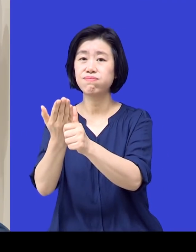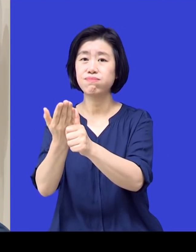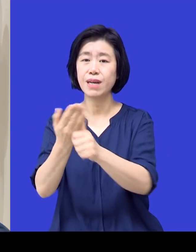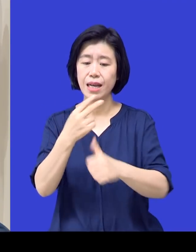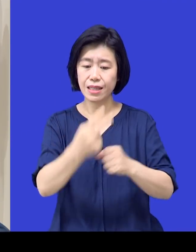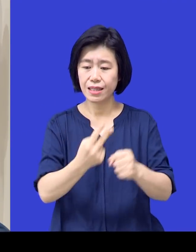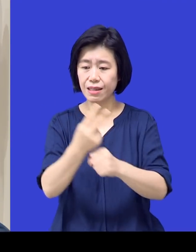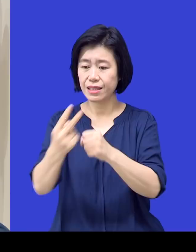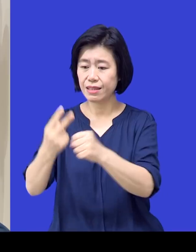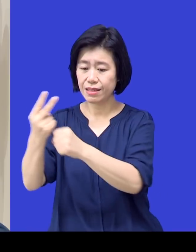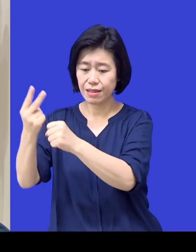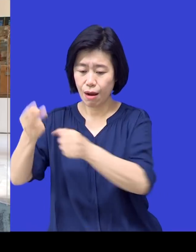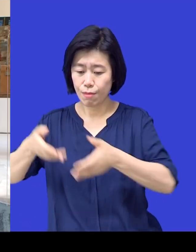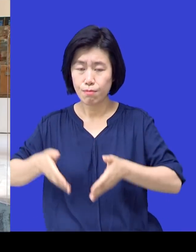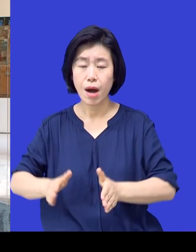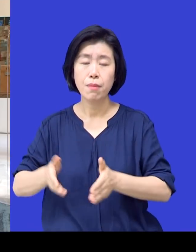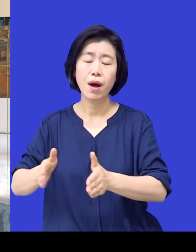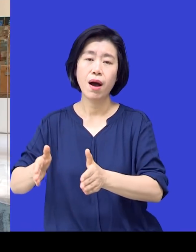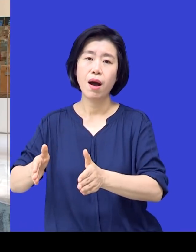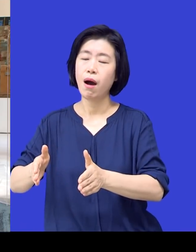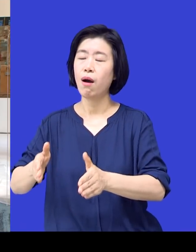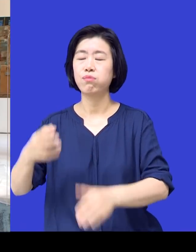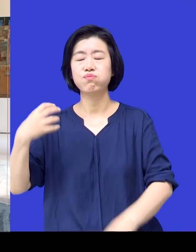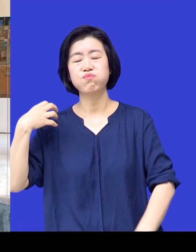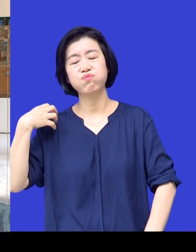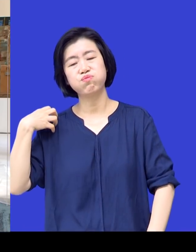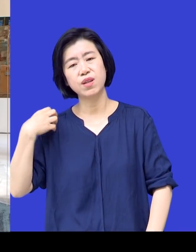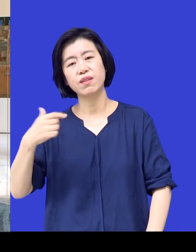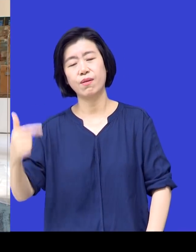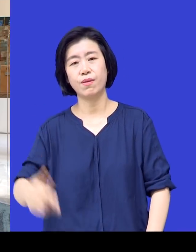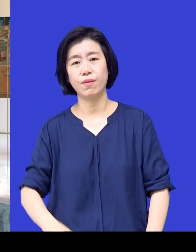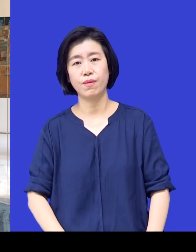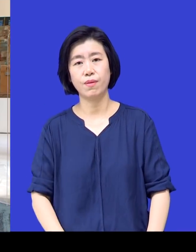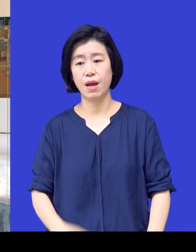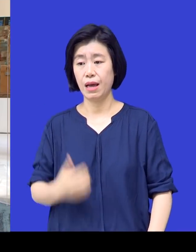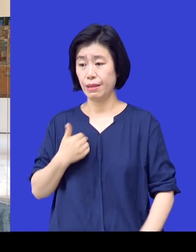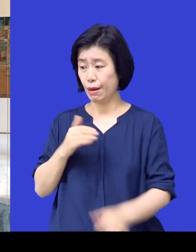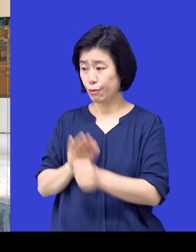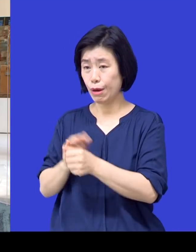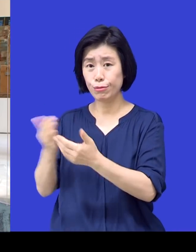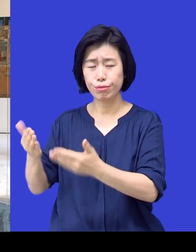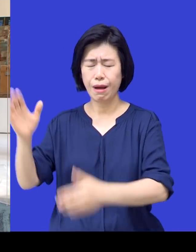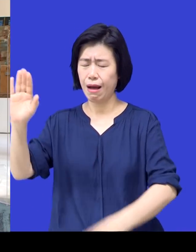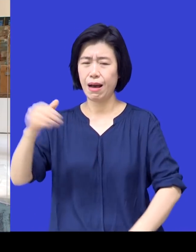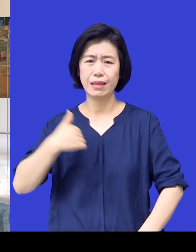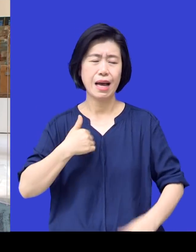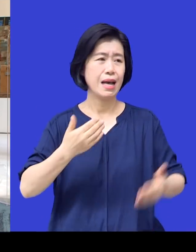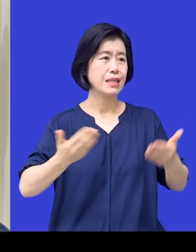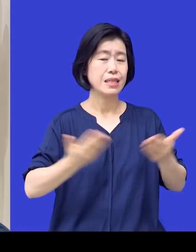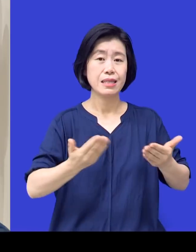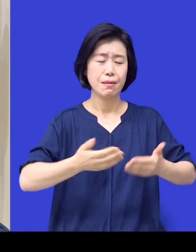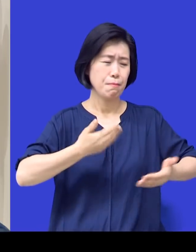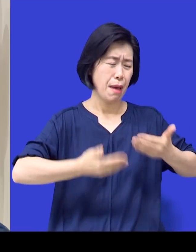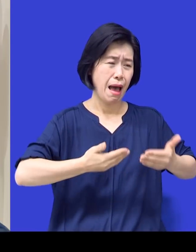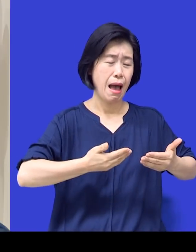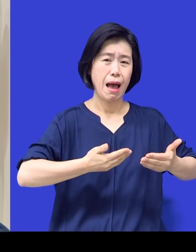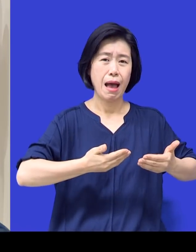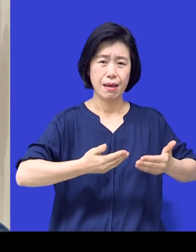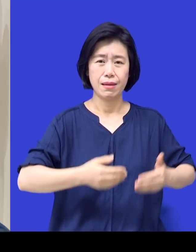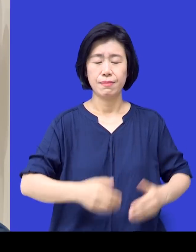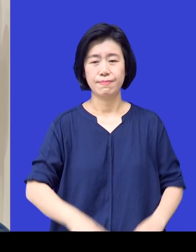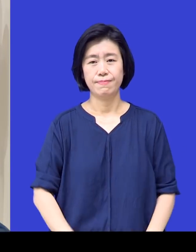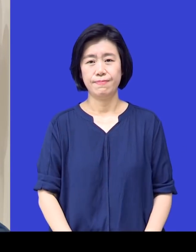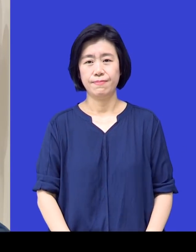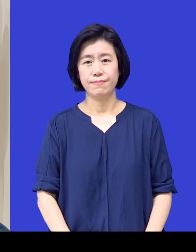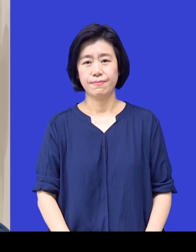낳다 보니까 감당이 안 되는 거예요. 감당이 안 그리고 되죠. 남편이 집에 도와주는 것도 없고 사역에 완전 미친 사람이 됐고 이제